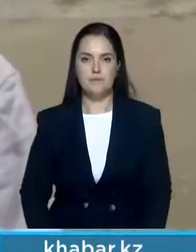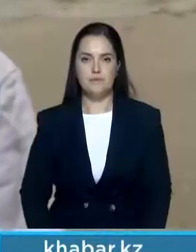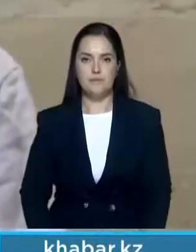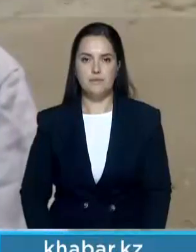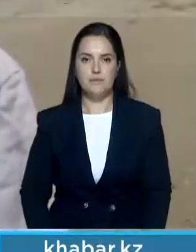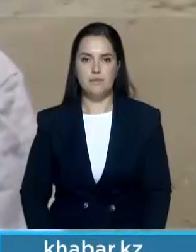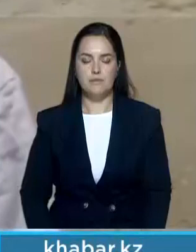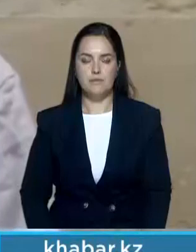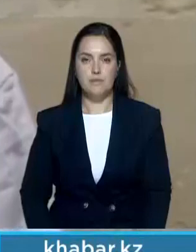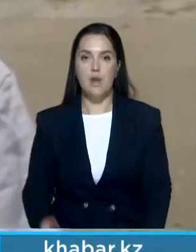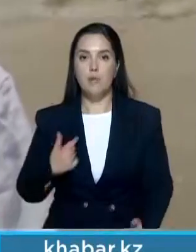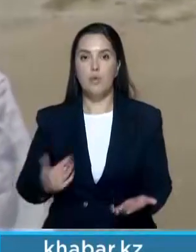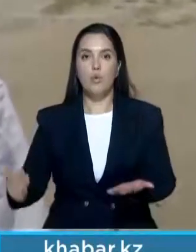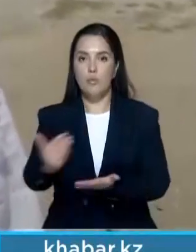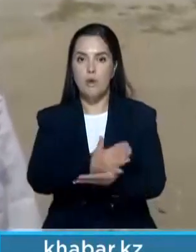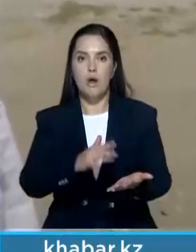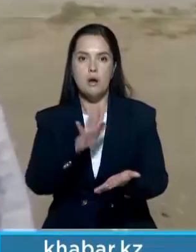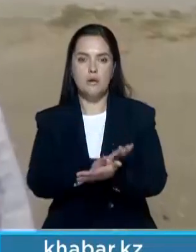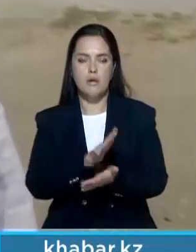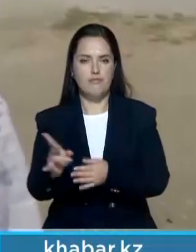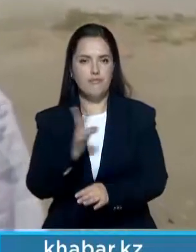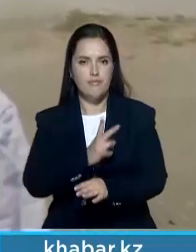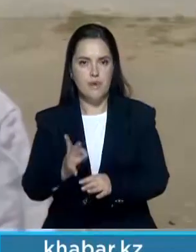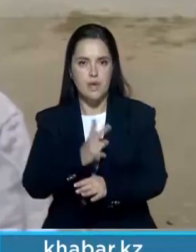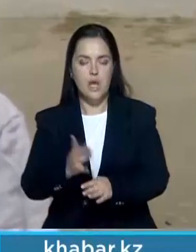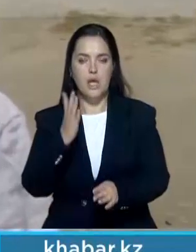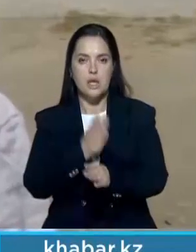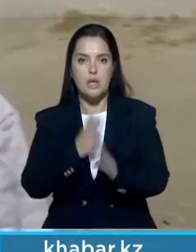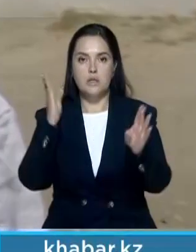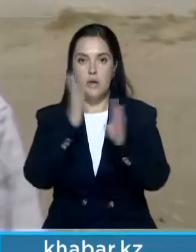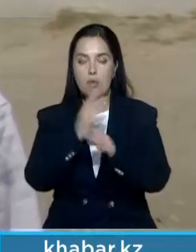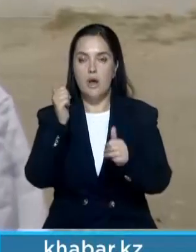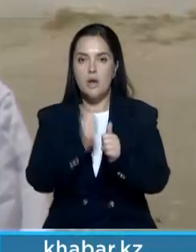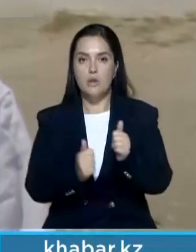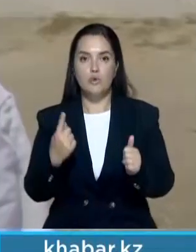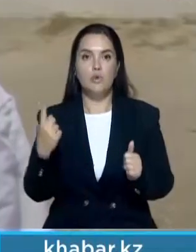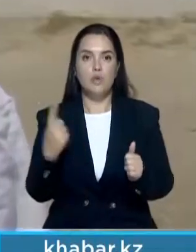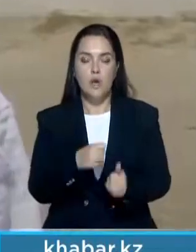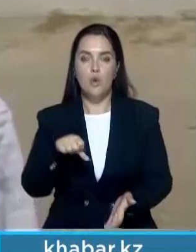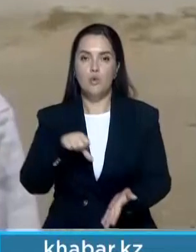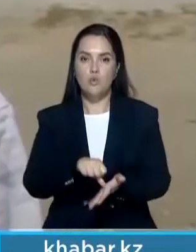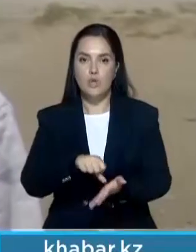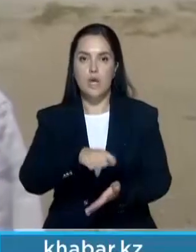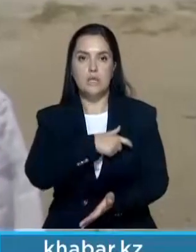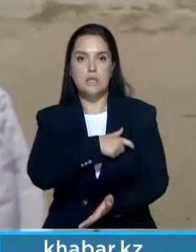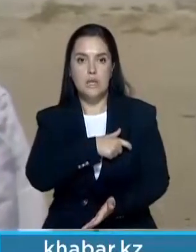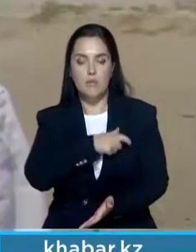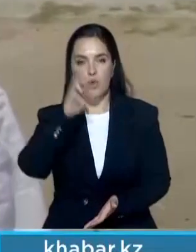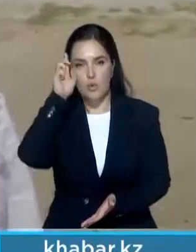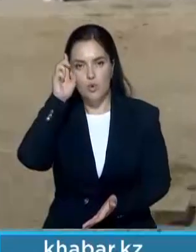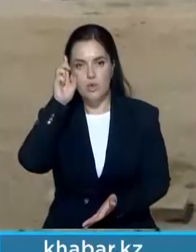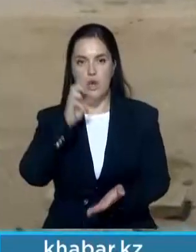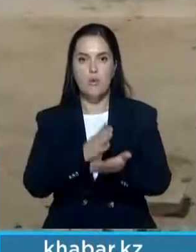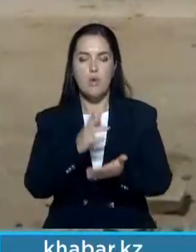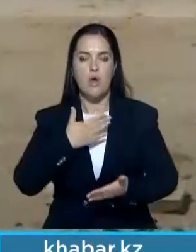Э мы убираем отходы которые наносят вред экологии каждую неделю в акции тазах Казахстан участвуют депутаты округов госслужащие и